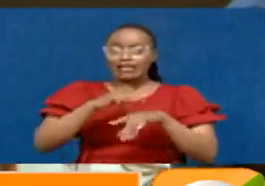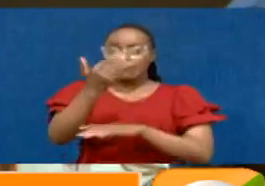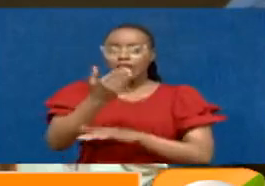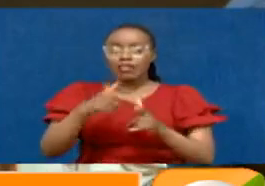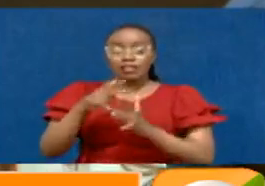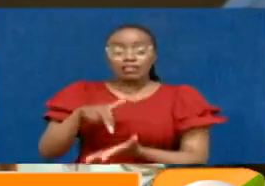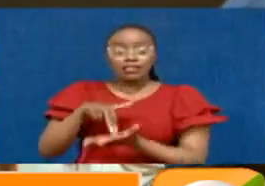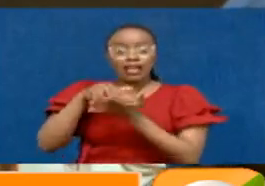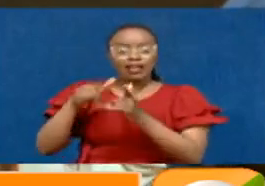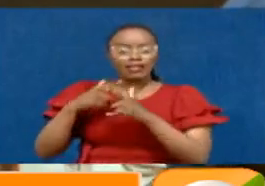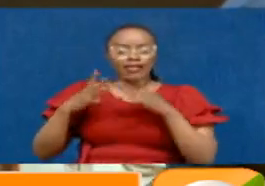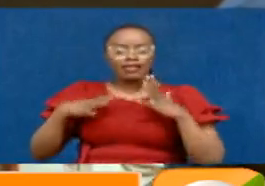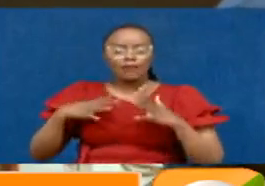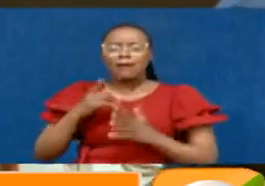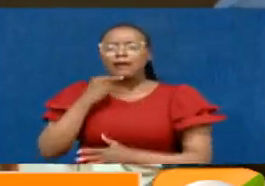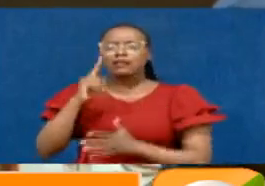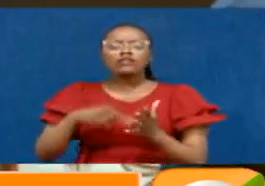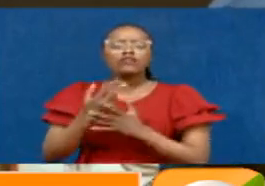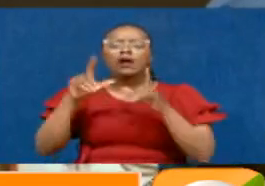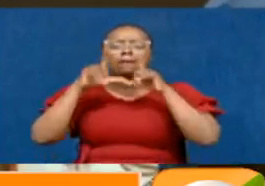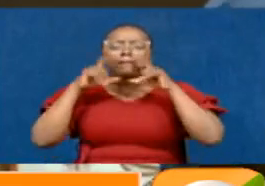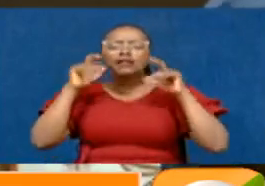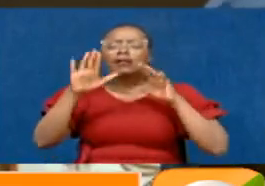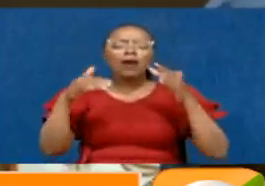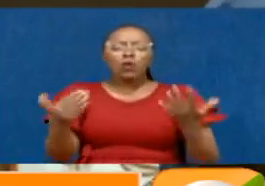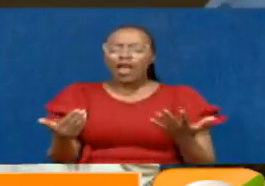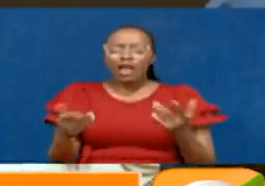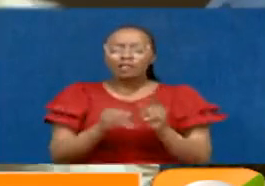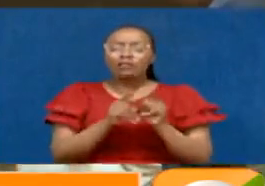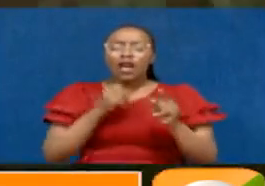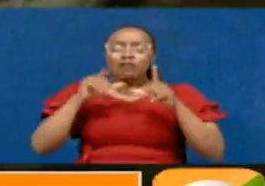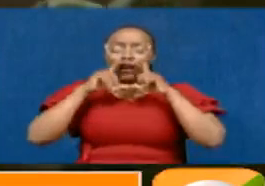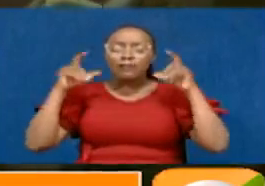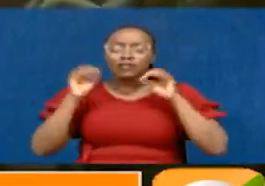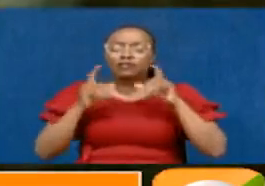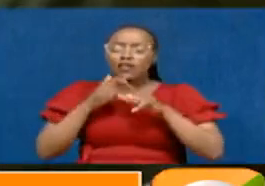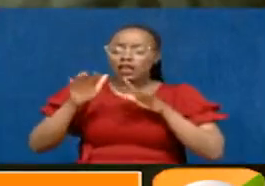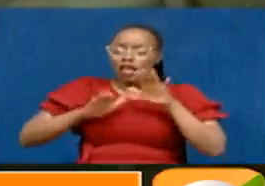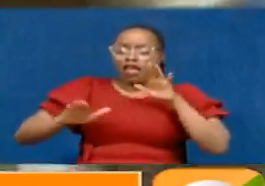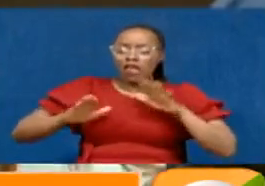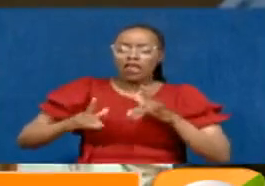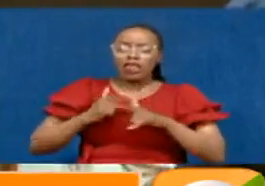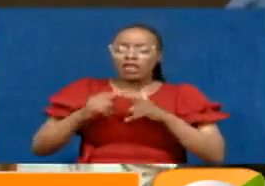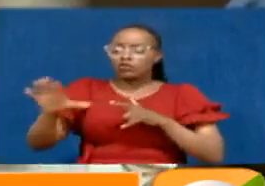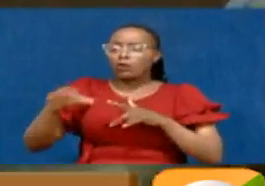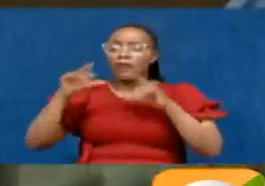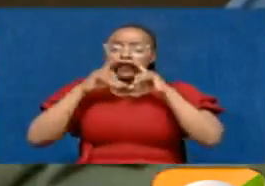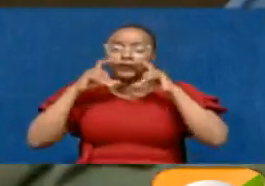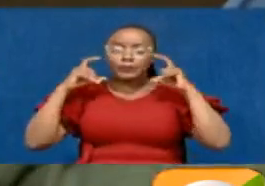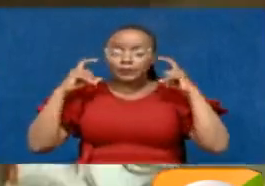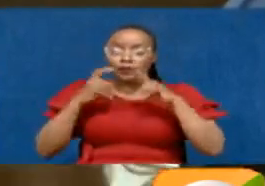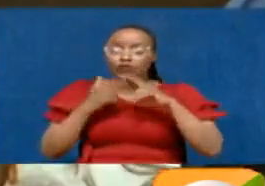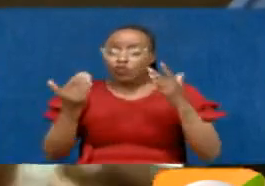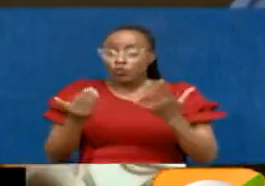yeye alihamuka. So, yeye watu walitamuka wabi mask yenu. So, hata yeye hakuwa anafaa mask, pengine alirudi nyuma. Kujichukulia maski yake